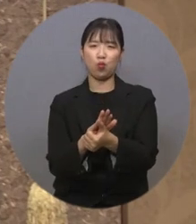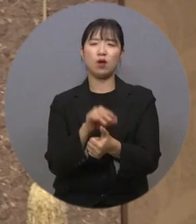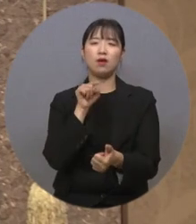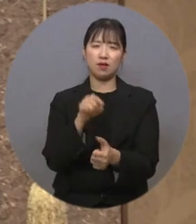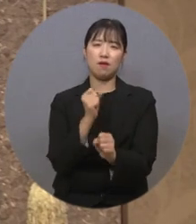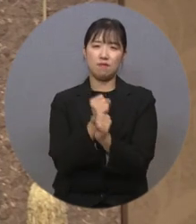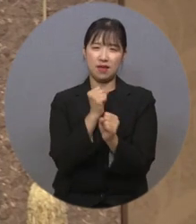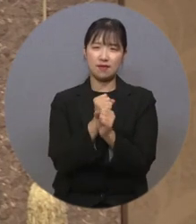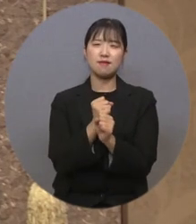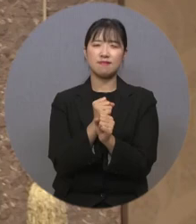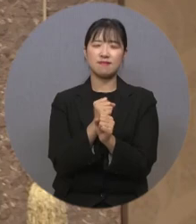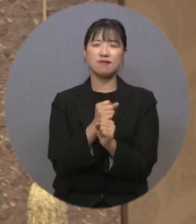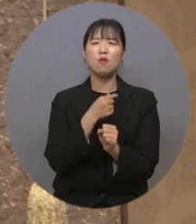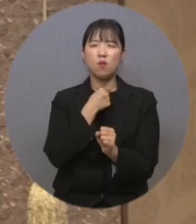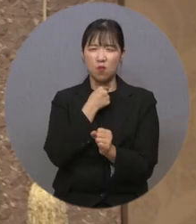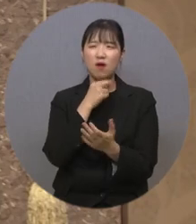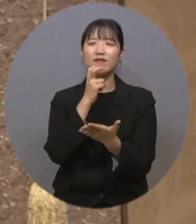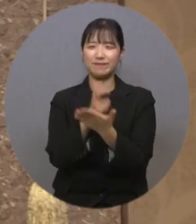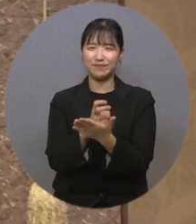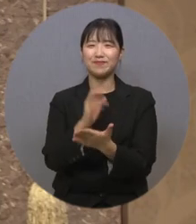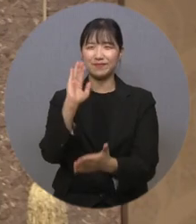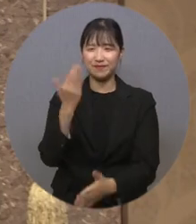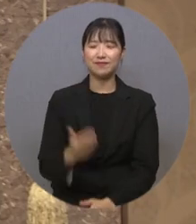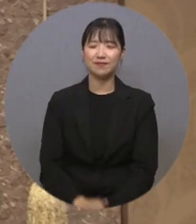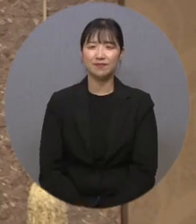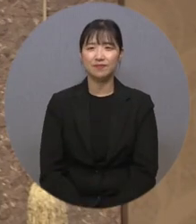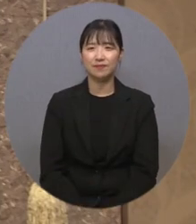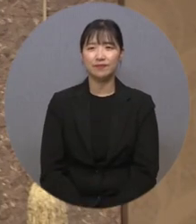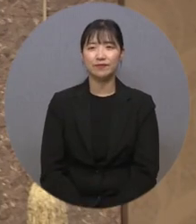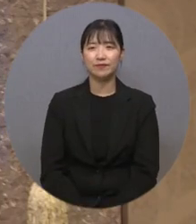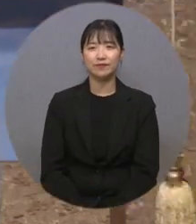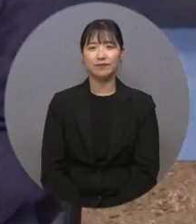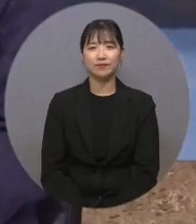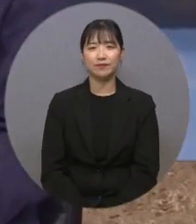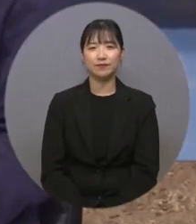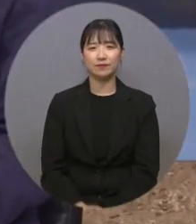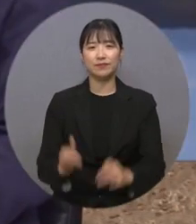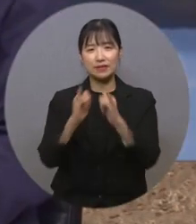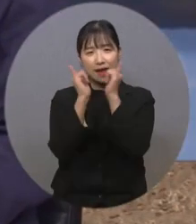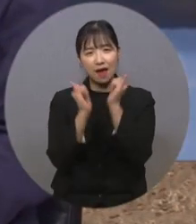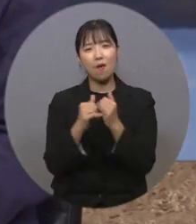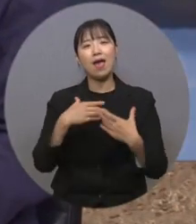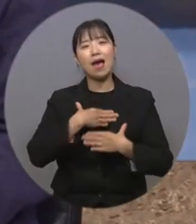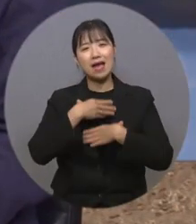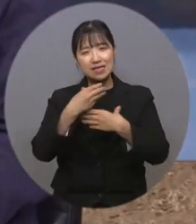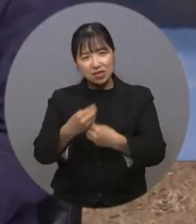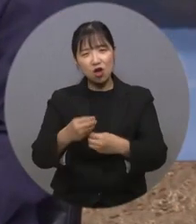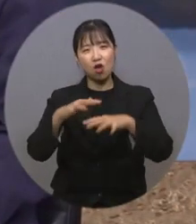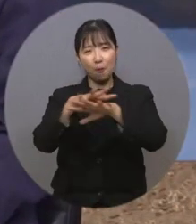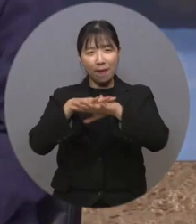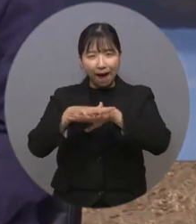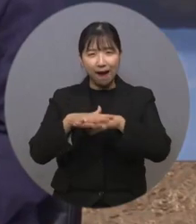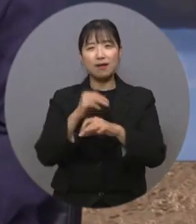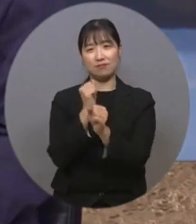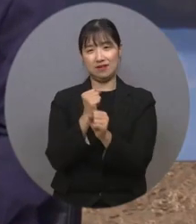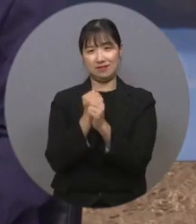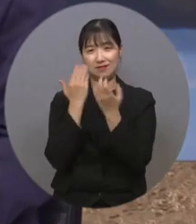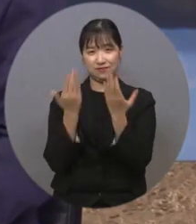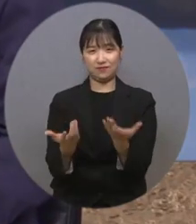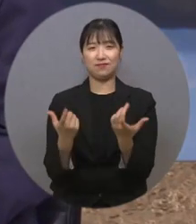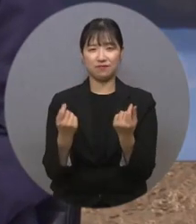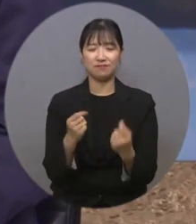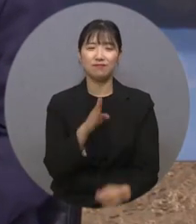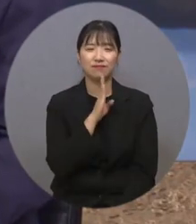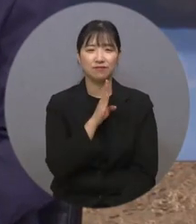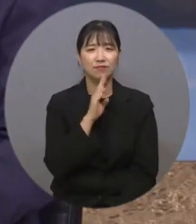그런 역할을 만들기 위해서 조례를 만들게 된 거죠. 예, 사회 안전망을 이렇게 구축해 주신 예, 것 같은데요. 예,